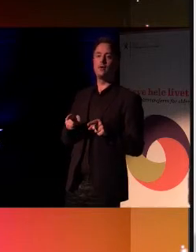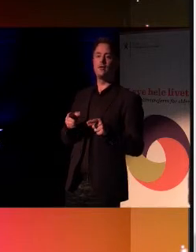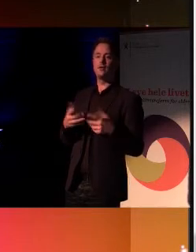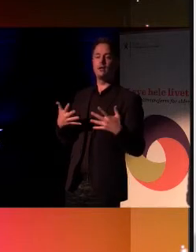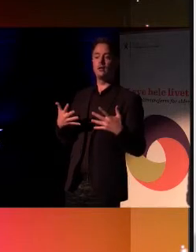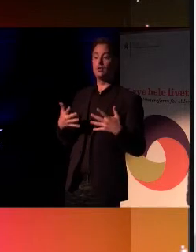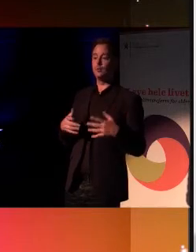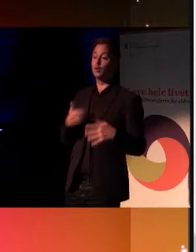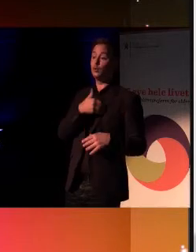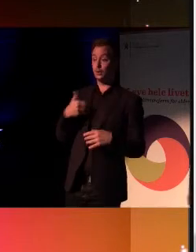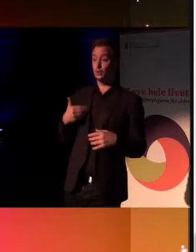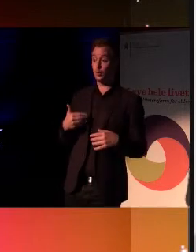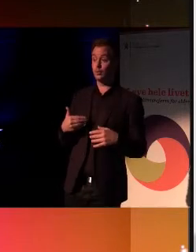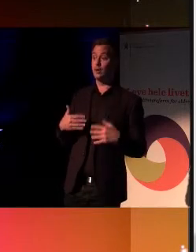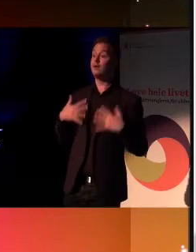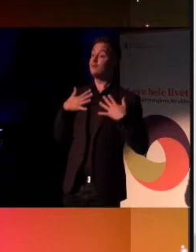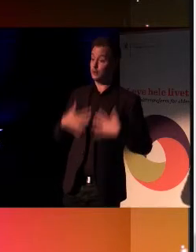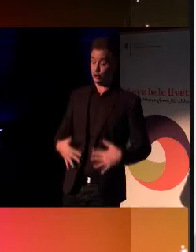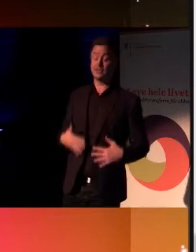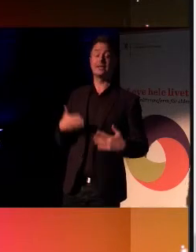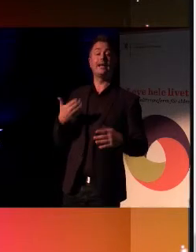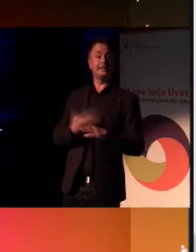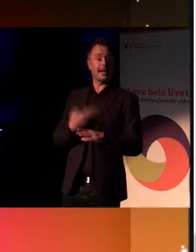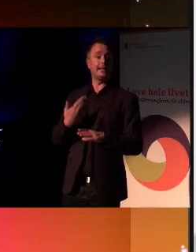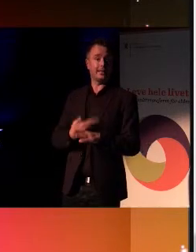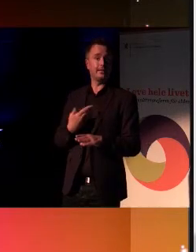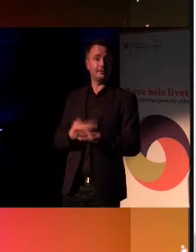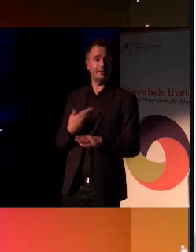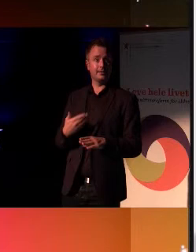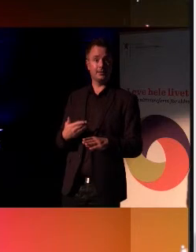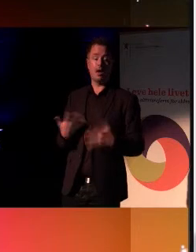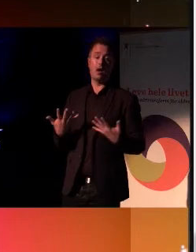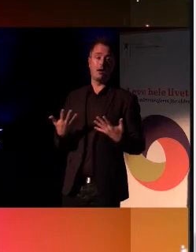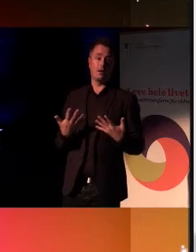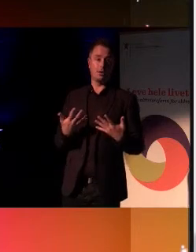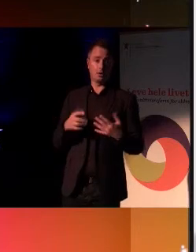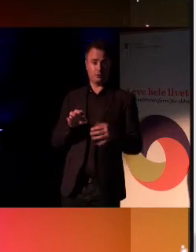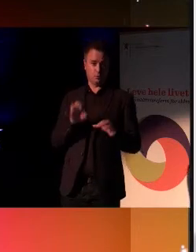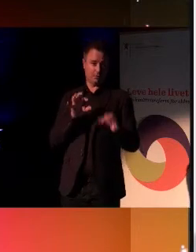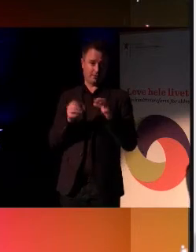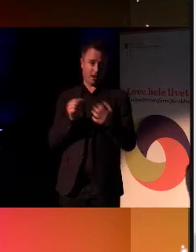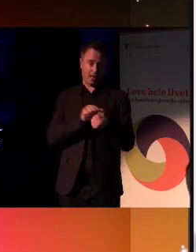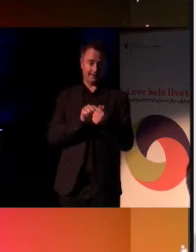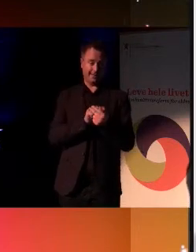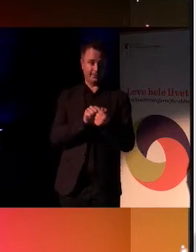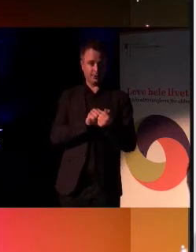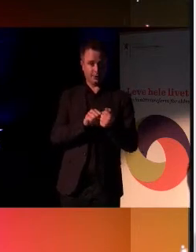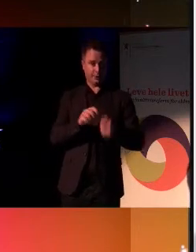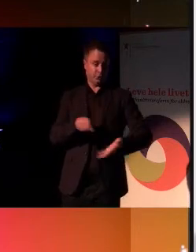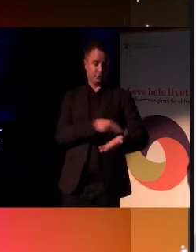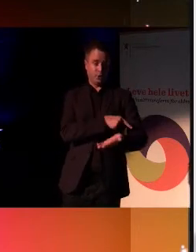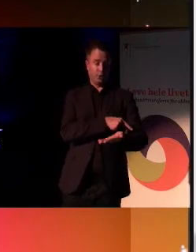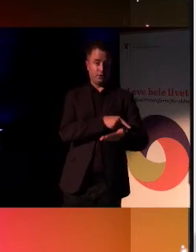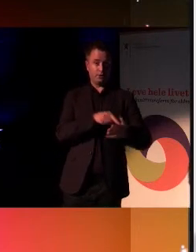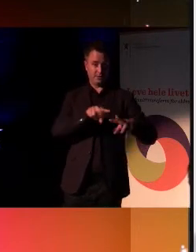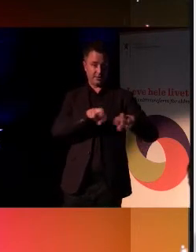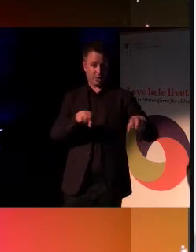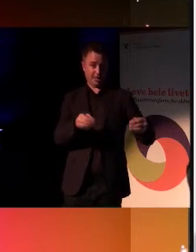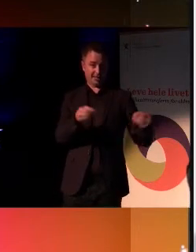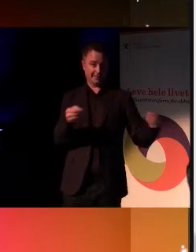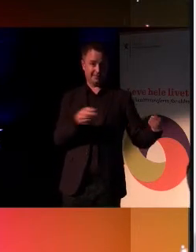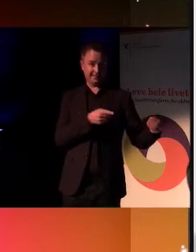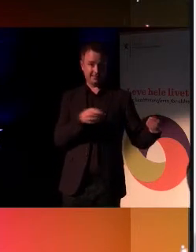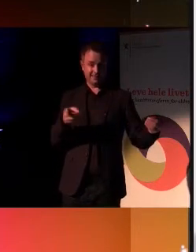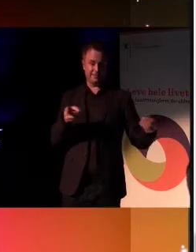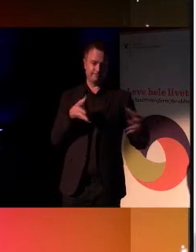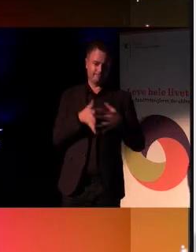trening. Dette er bare utdrag fra Nature Review Neuroscience, som har samlet opp